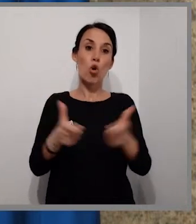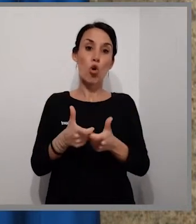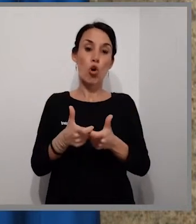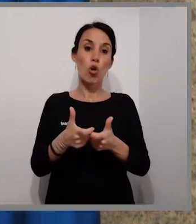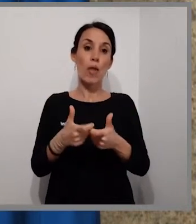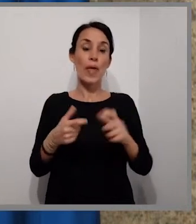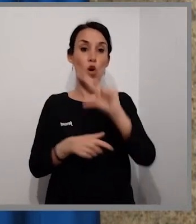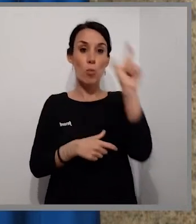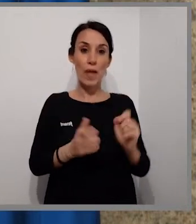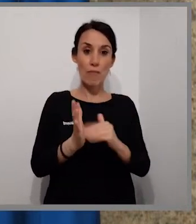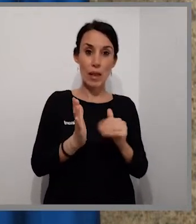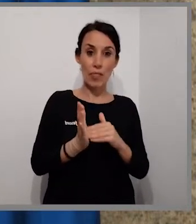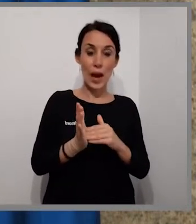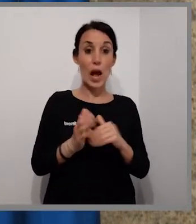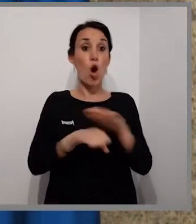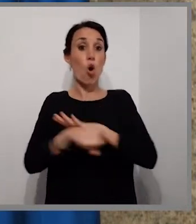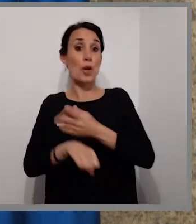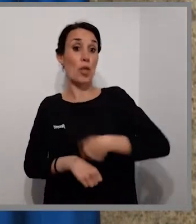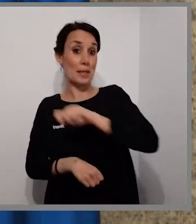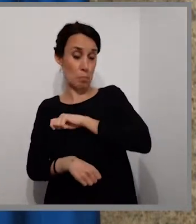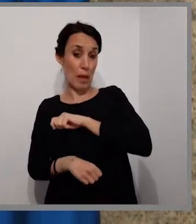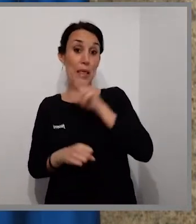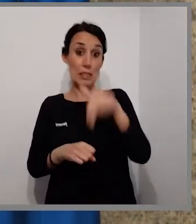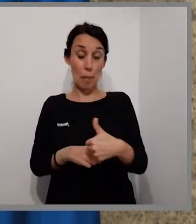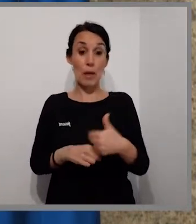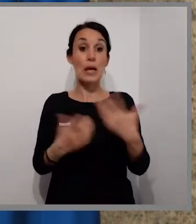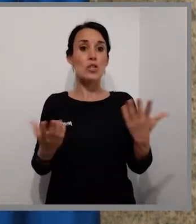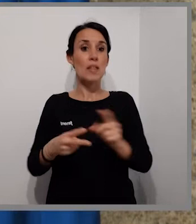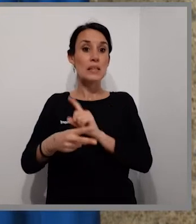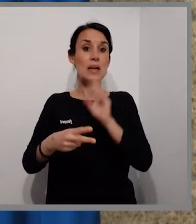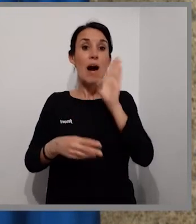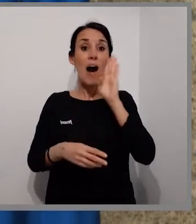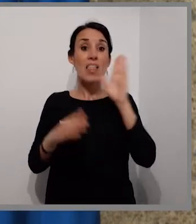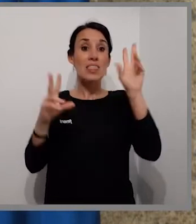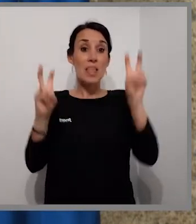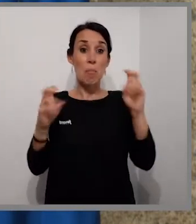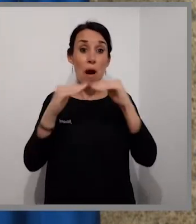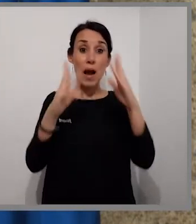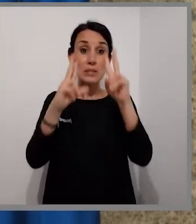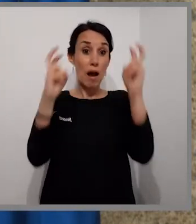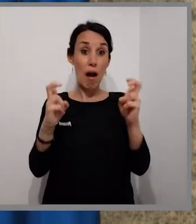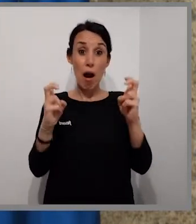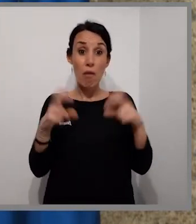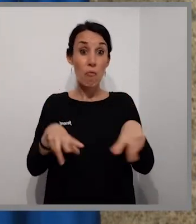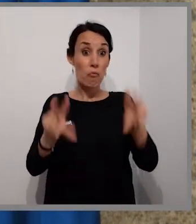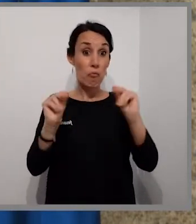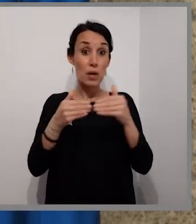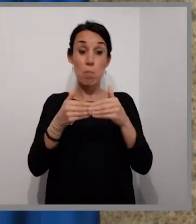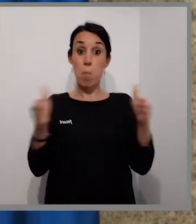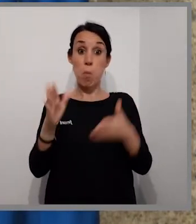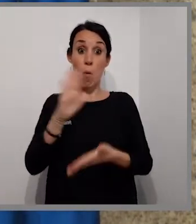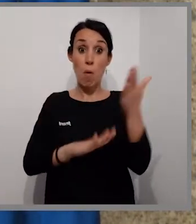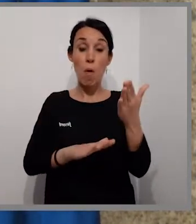una bilateral entre la Comunitat Valenciana i el Govern d'Espanya. I pel que fa al final del confinament, no hem parlat de